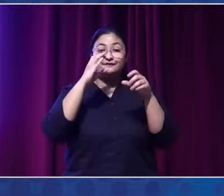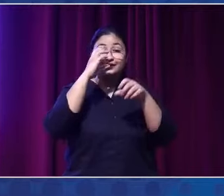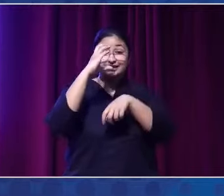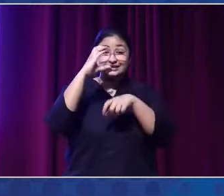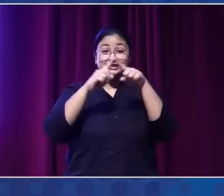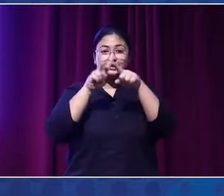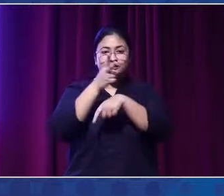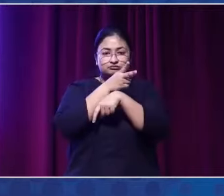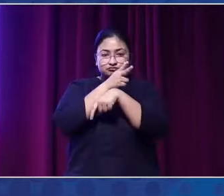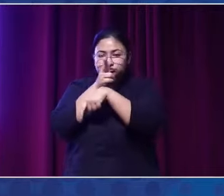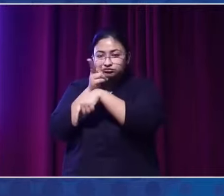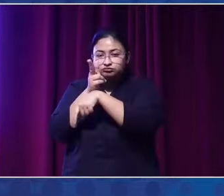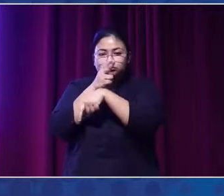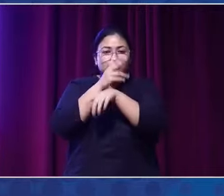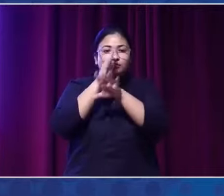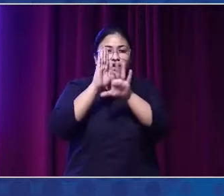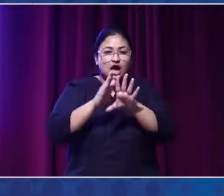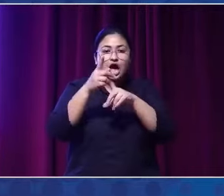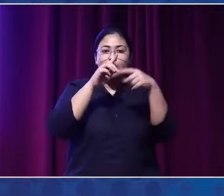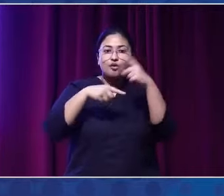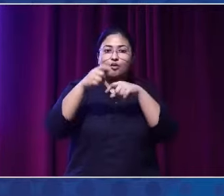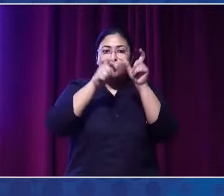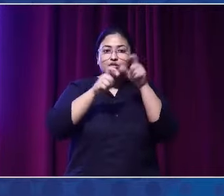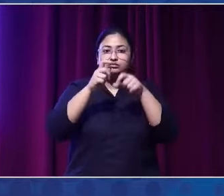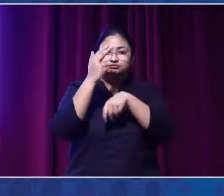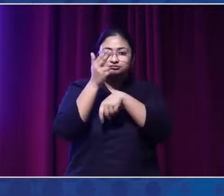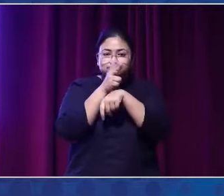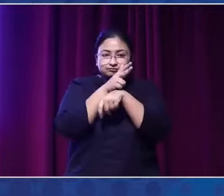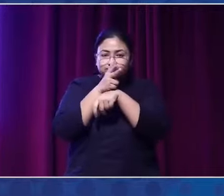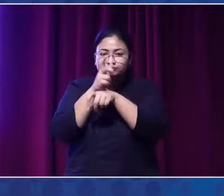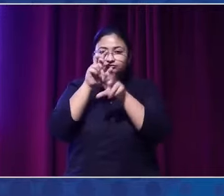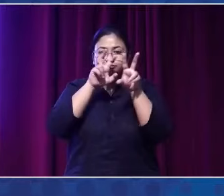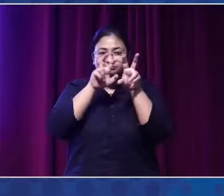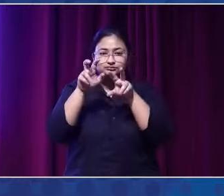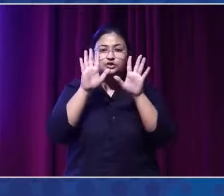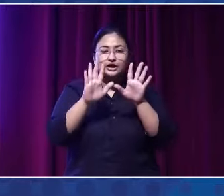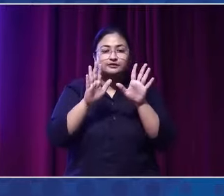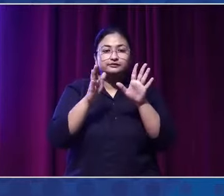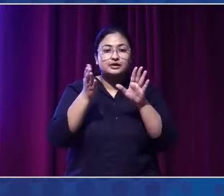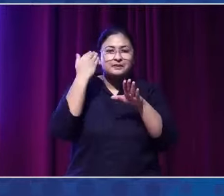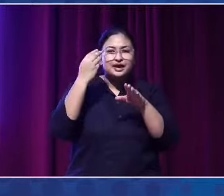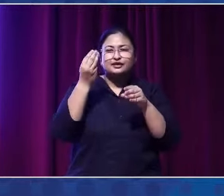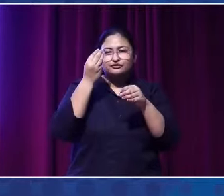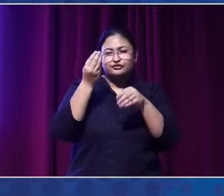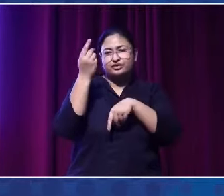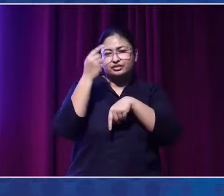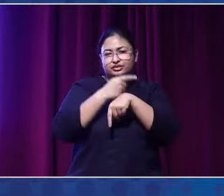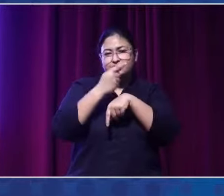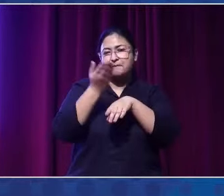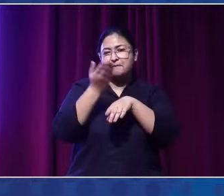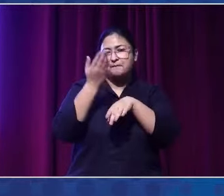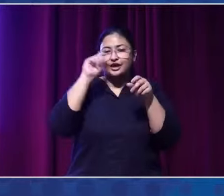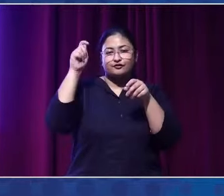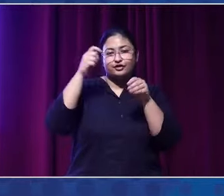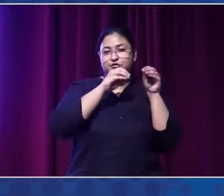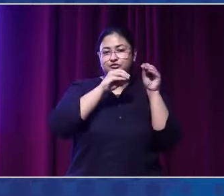लगा हुआ है, ऑब्जर्वर की बात है, वॉच है, माइक्रो ऑब्जर्वर देख रहे हैं। और कुछ दिनों पहले एक वीडियो चल रहा था जिसमें ट्रेनिंग दी